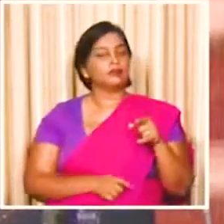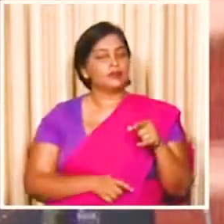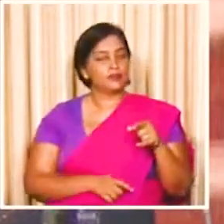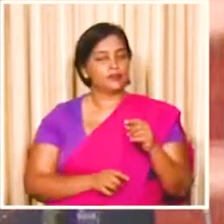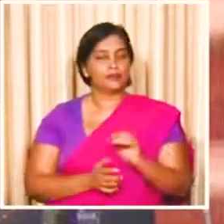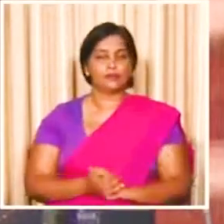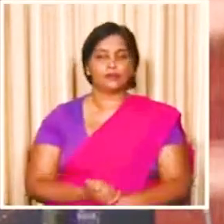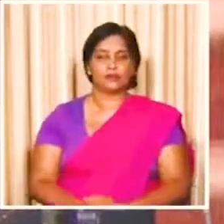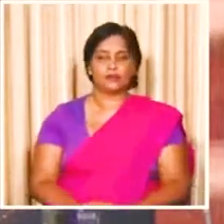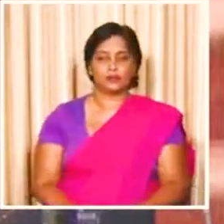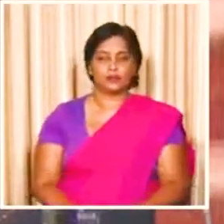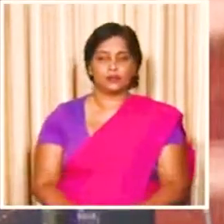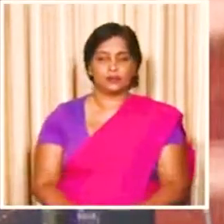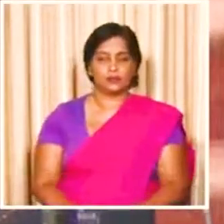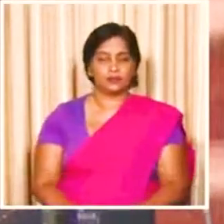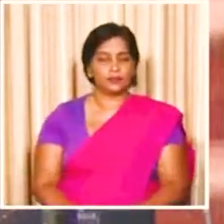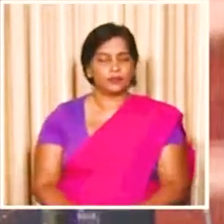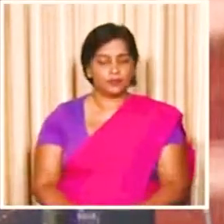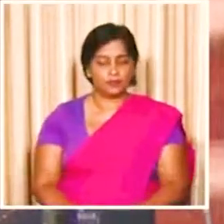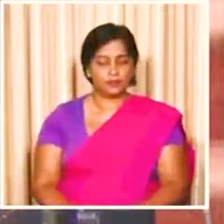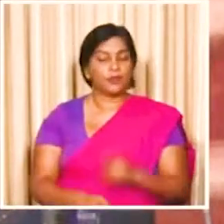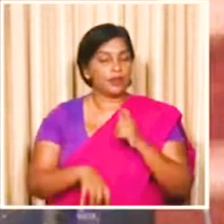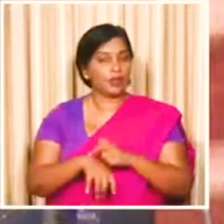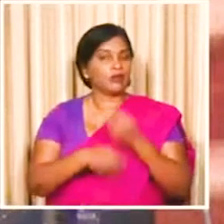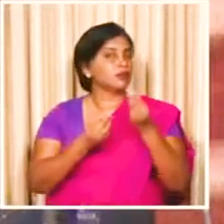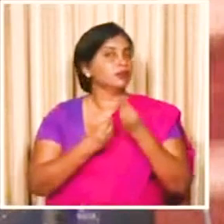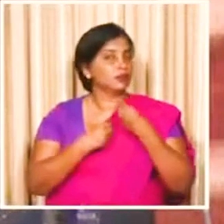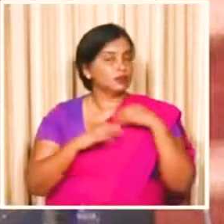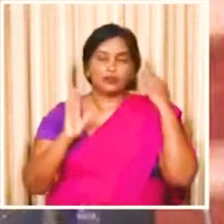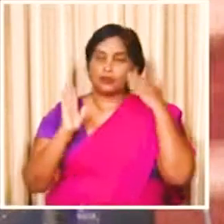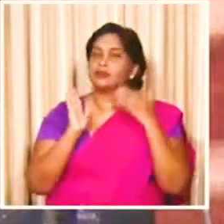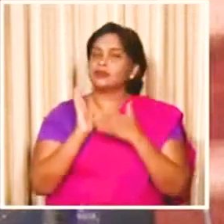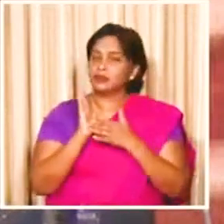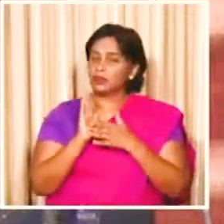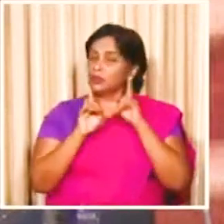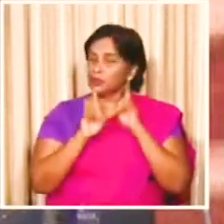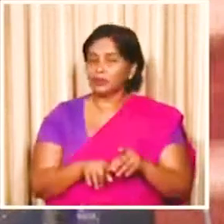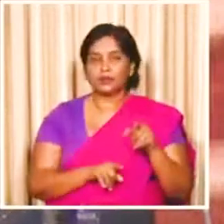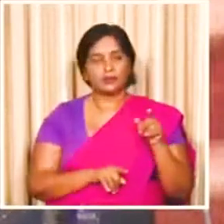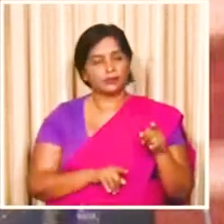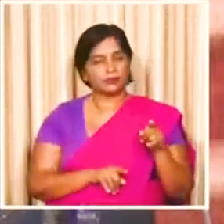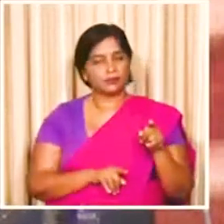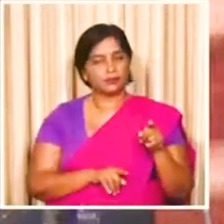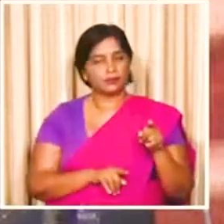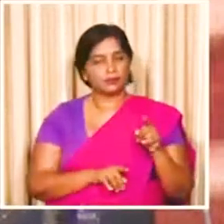அதனுடைய அமைச்சர் அவர்கள் இதிலே தன்னுடைய கவனத்தை செலுத்தி இருக்கிறார்கள். அமைச்சருக்கு நான் முதலில் நன்றி